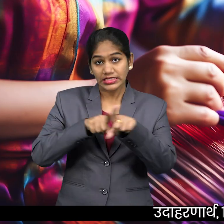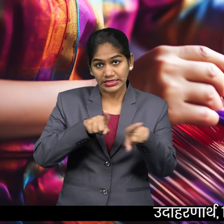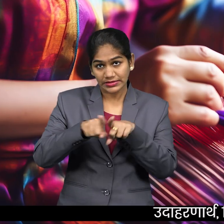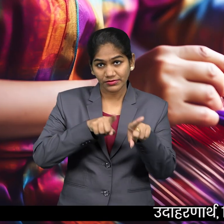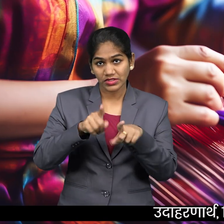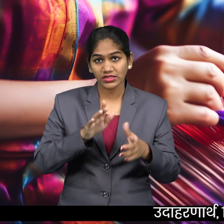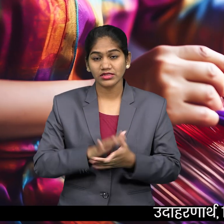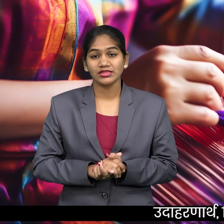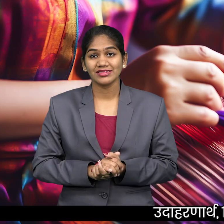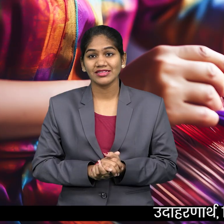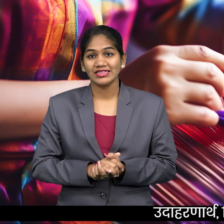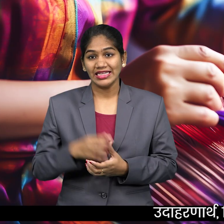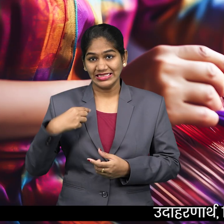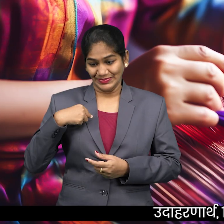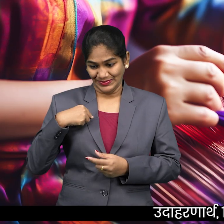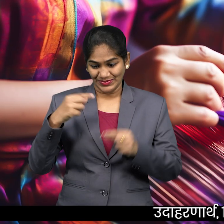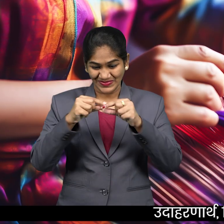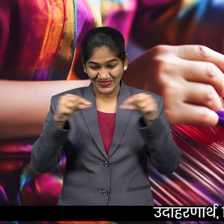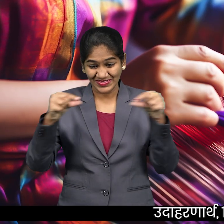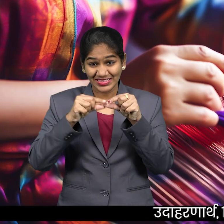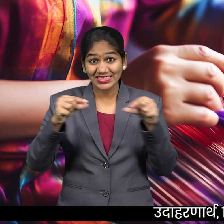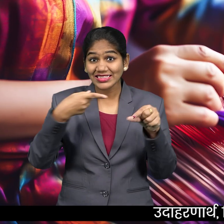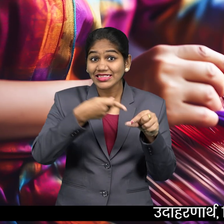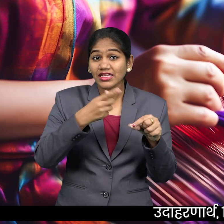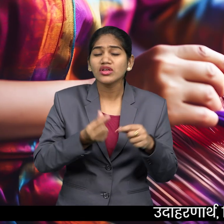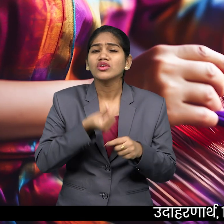उदाहरणार्थ, विणकराने वापरलेले सूत